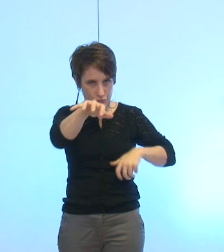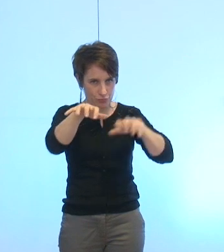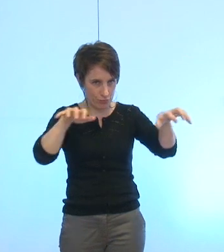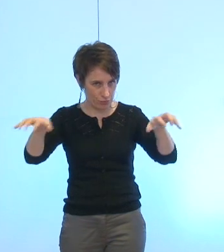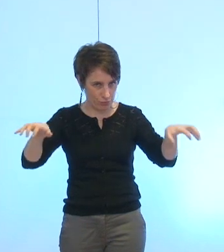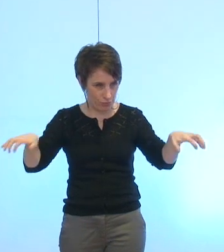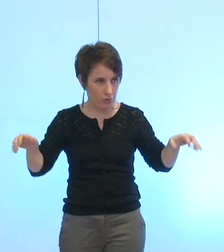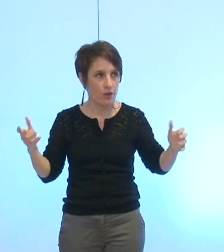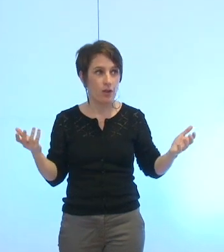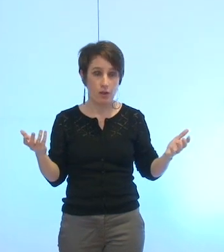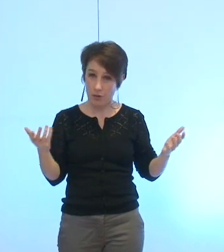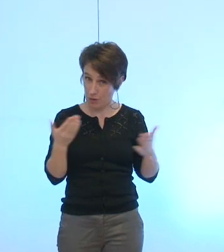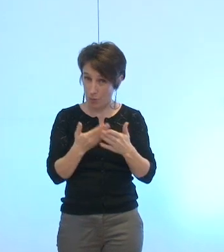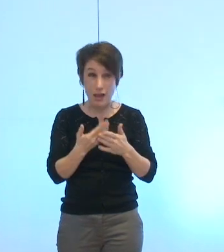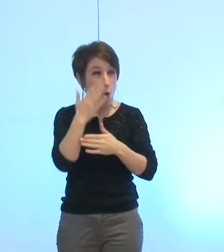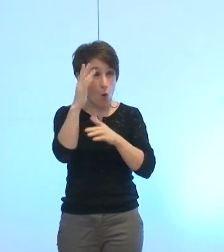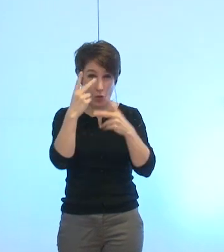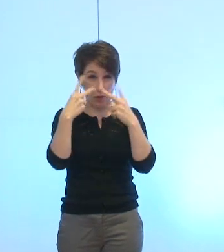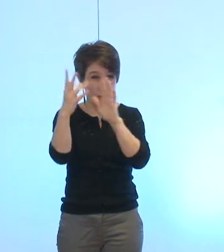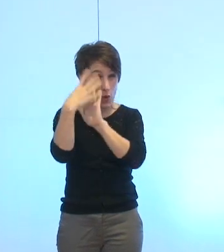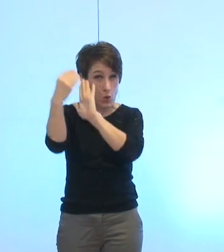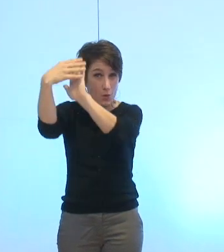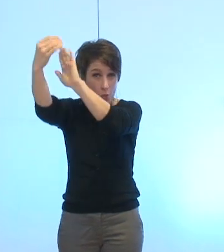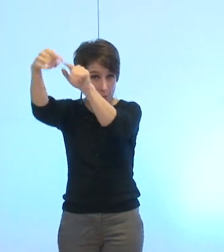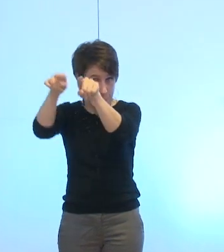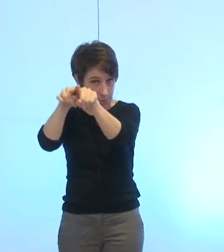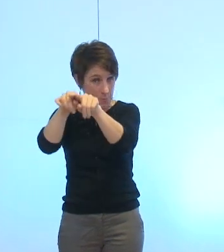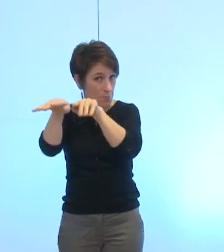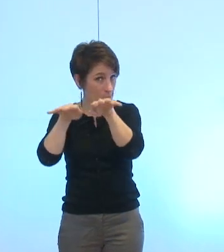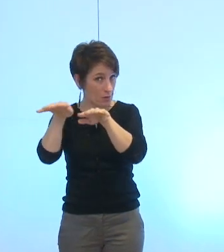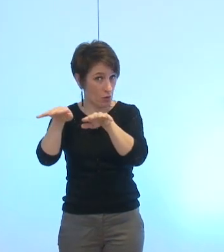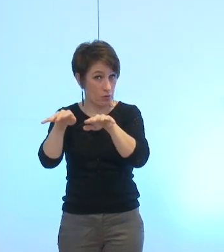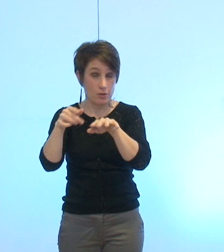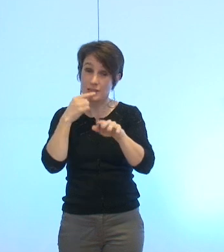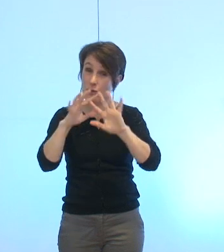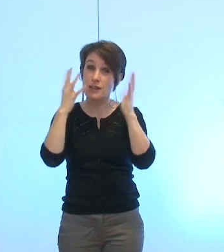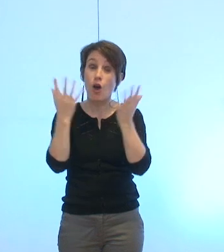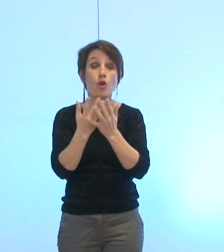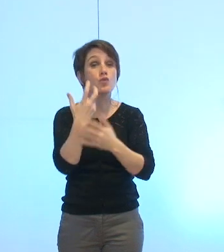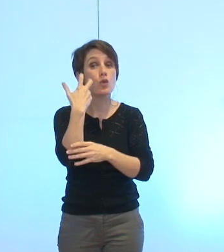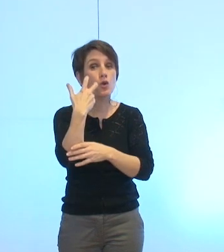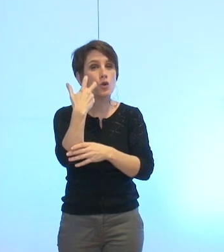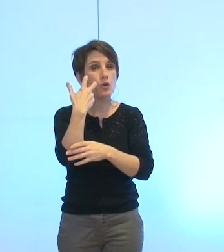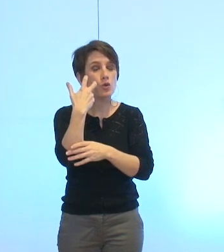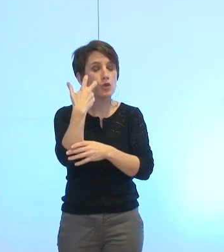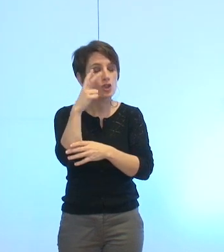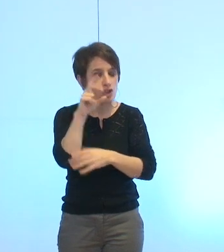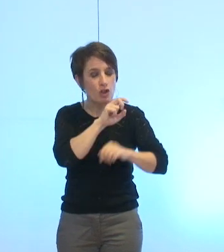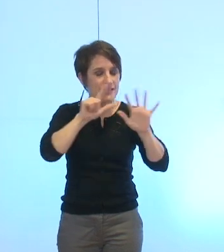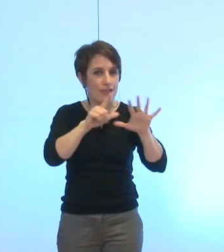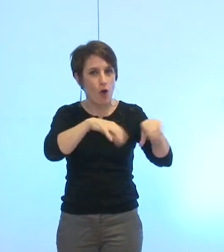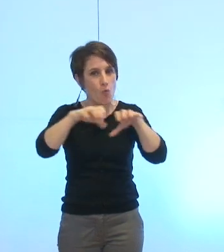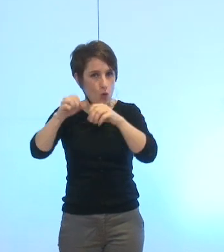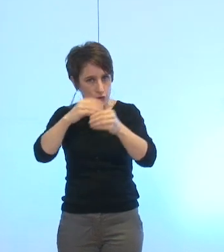qui a été reprise dans beaucoup de villes en France sur le même type et c'était 300 emplois supplémentaires pardon 37 emplois